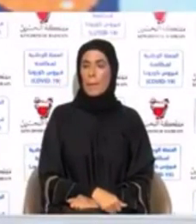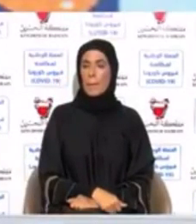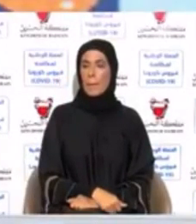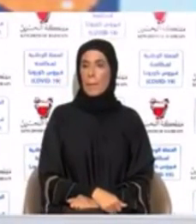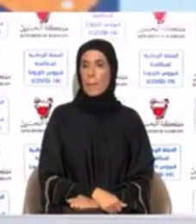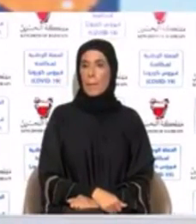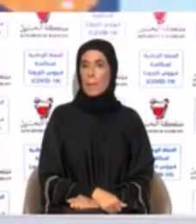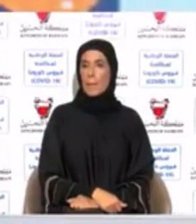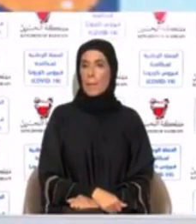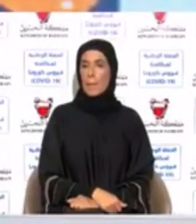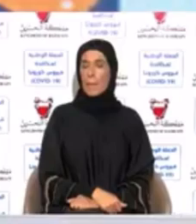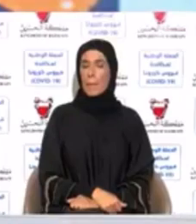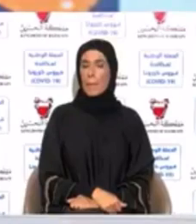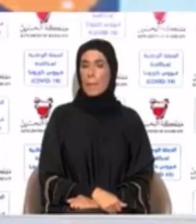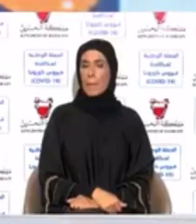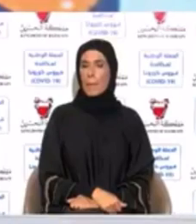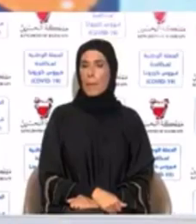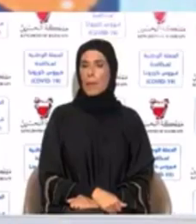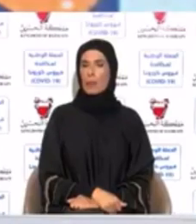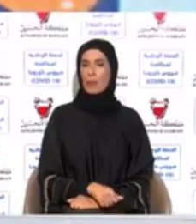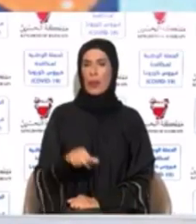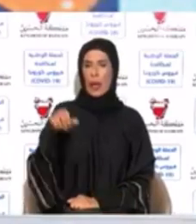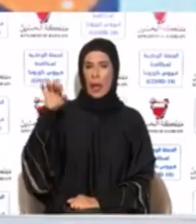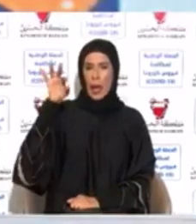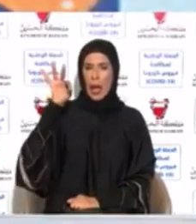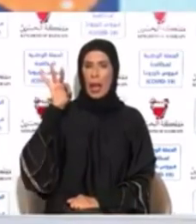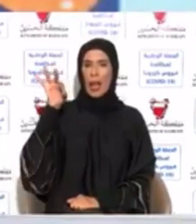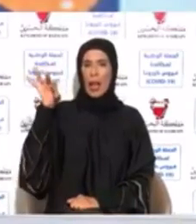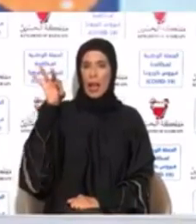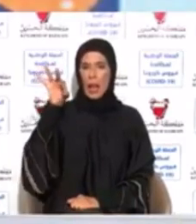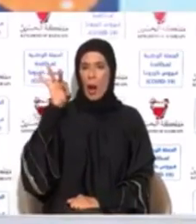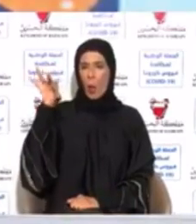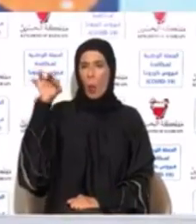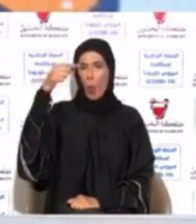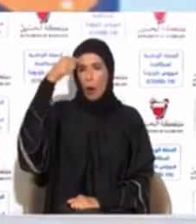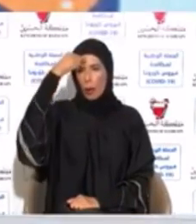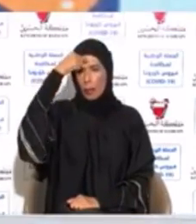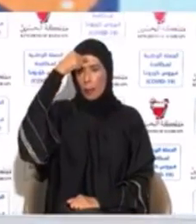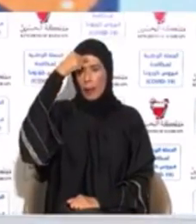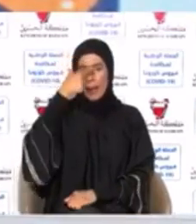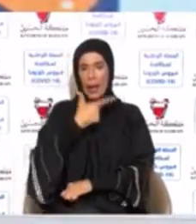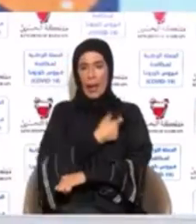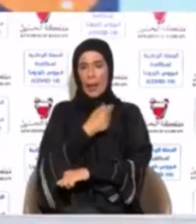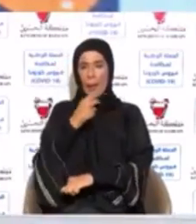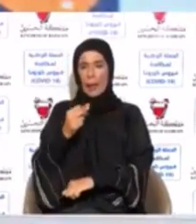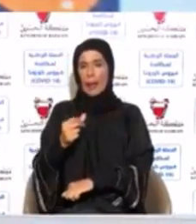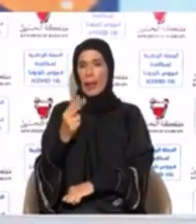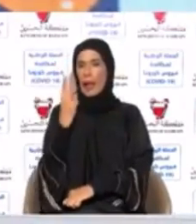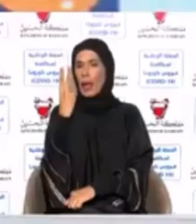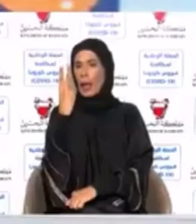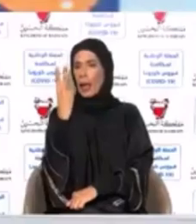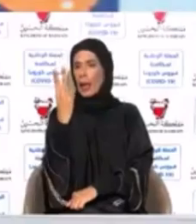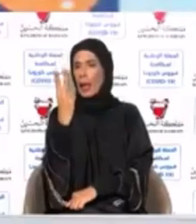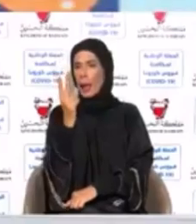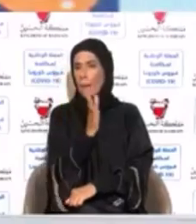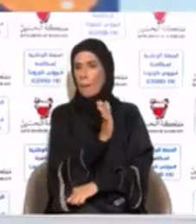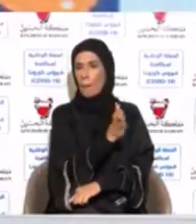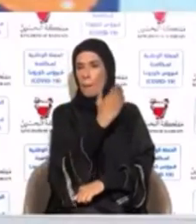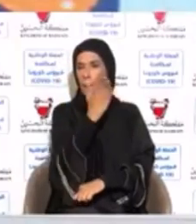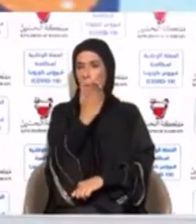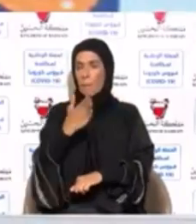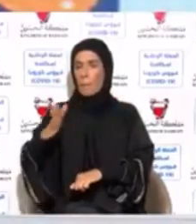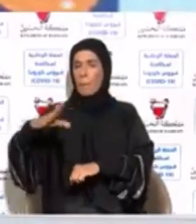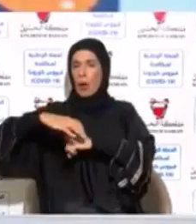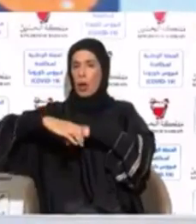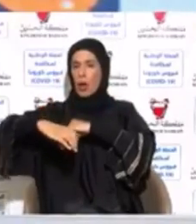بالنسبة الله يسلمك حق العوارض اللي احنا نتوقعها من أي لقاح تنقسم إلى قسمين، هناك